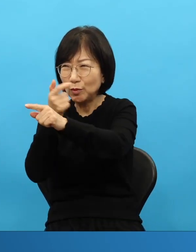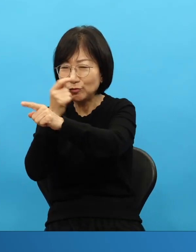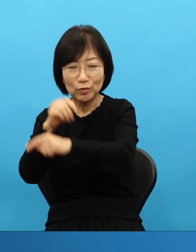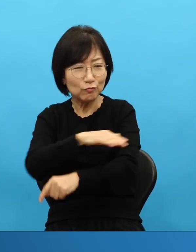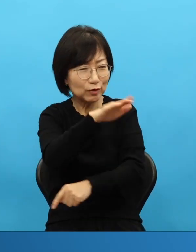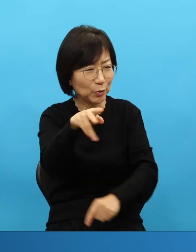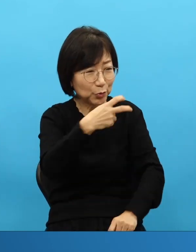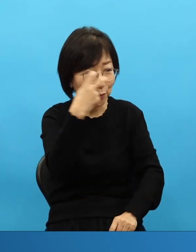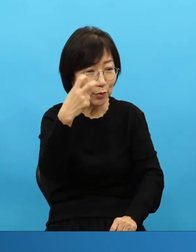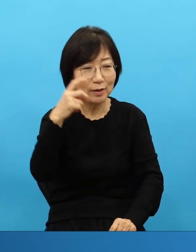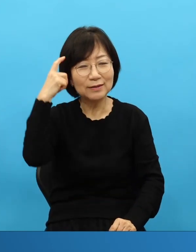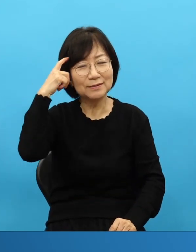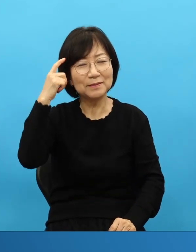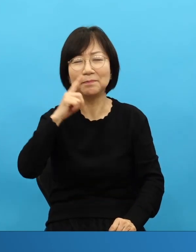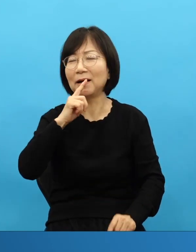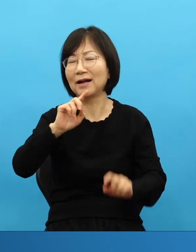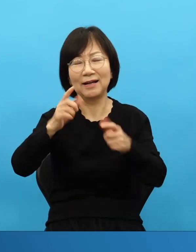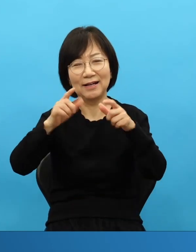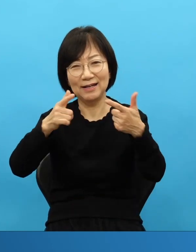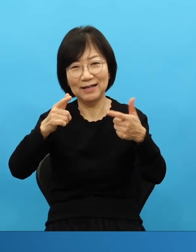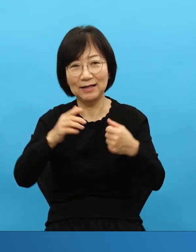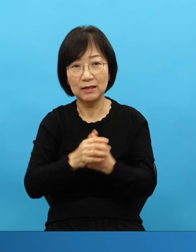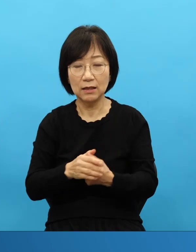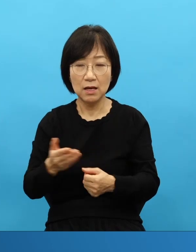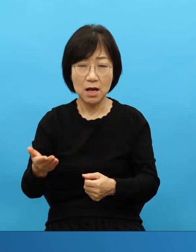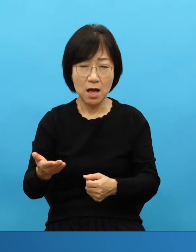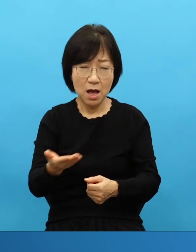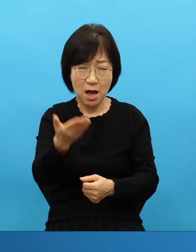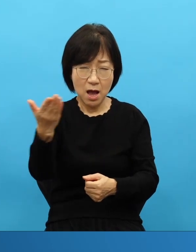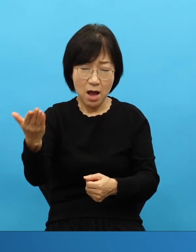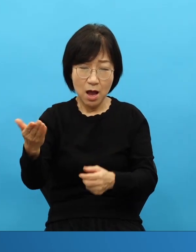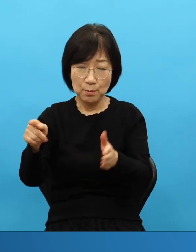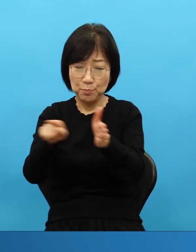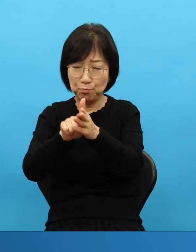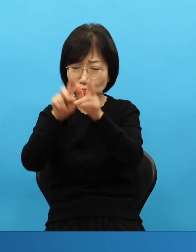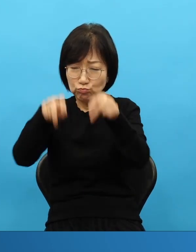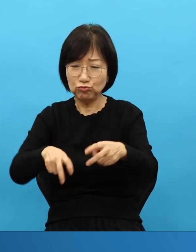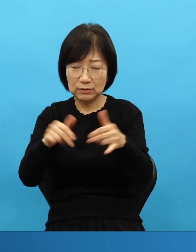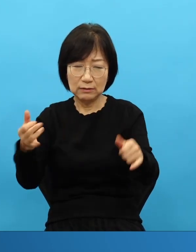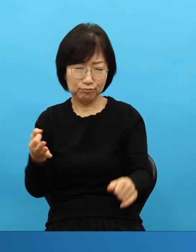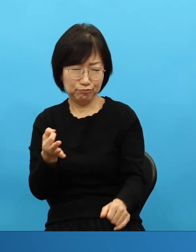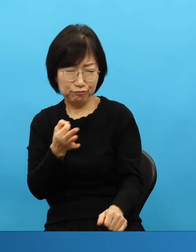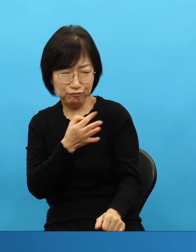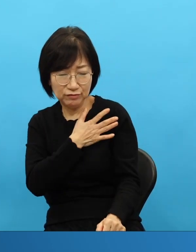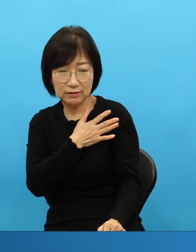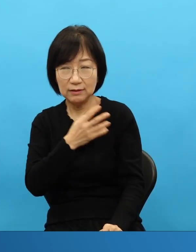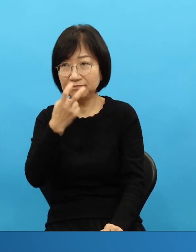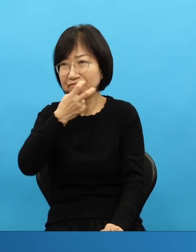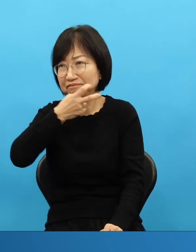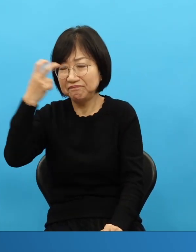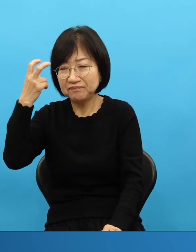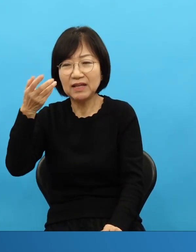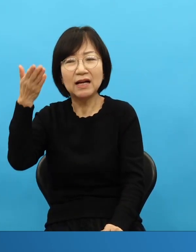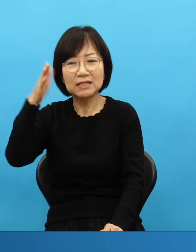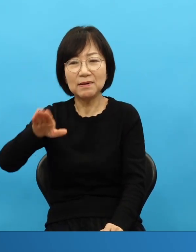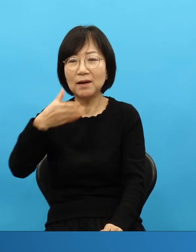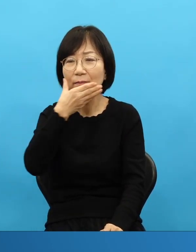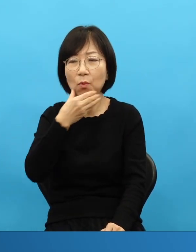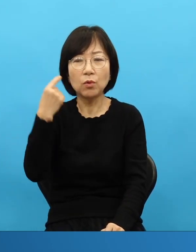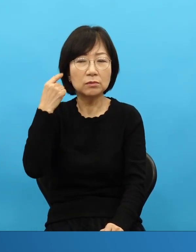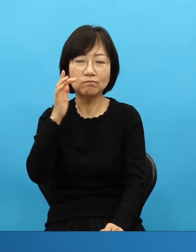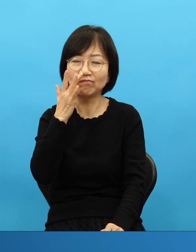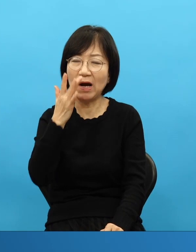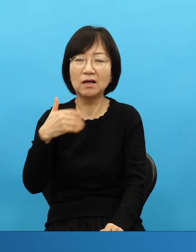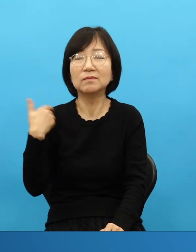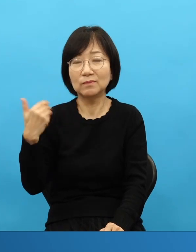아니잖아요. 우리보다 훨씬 가진 거 많은데 그 사람들은 안 돼. Oh, we're so much better than them. That's not what we're saying. They've got so much more than us, but they can't do